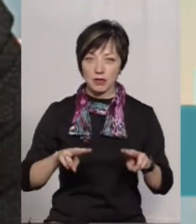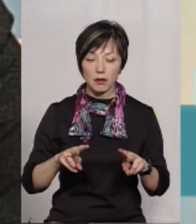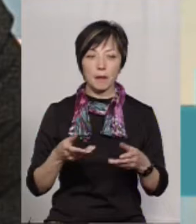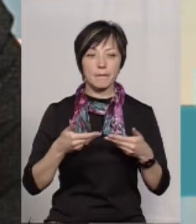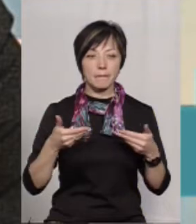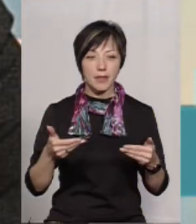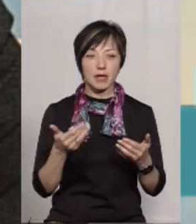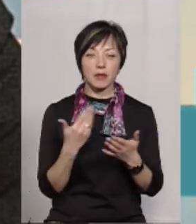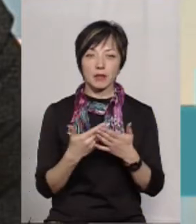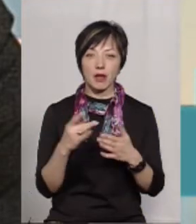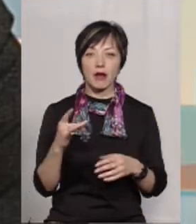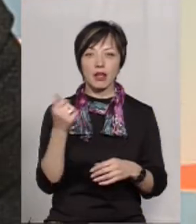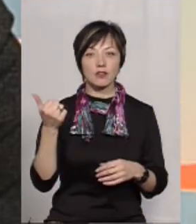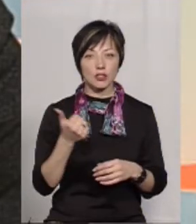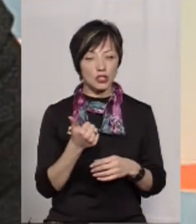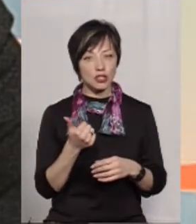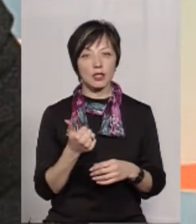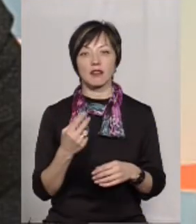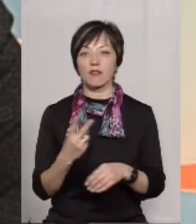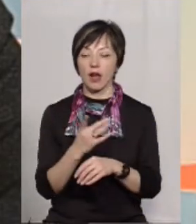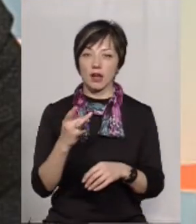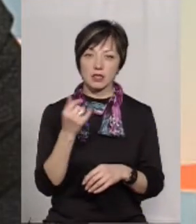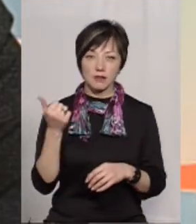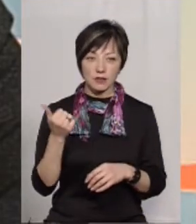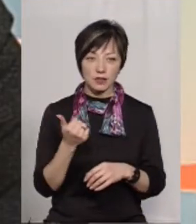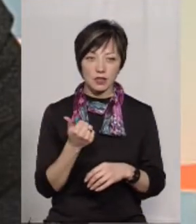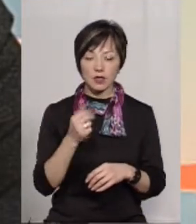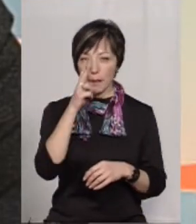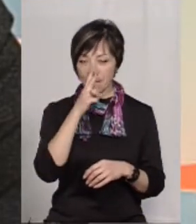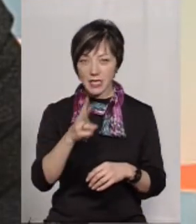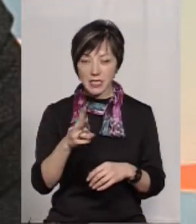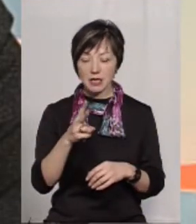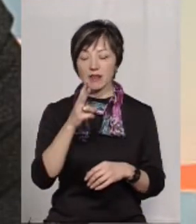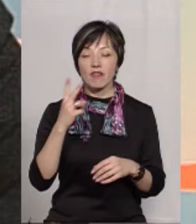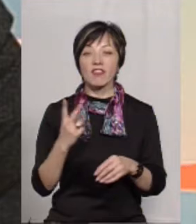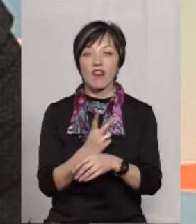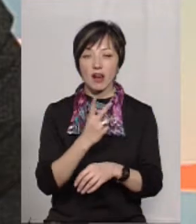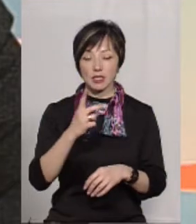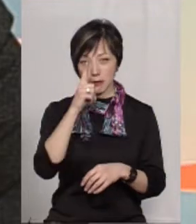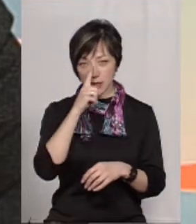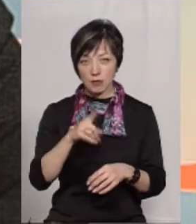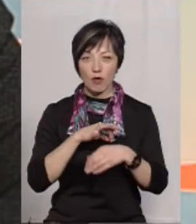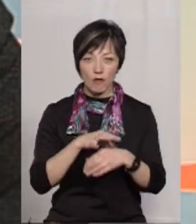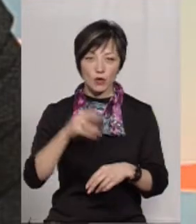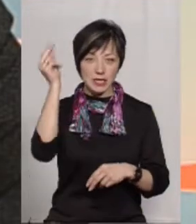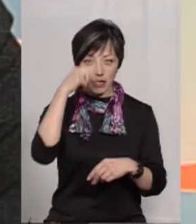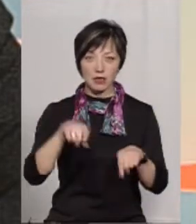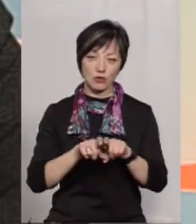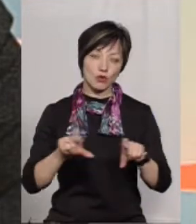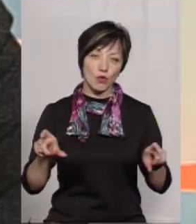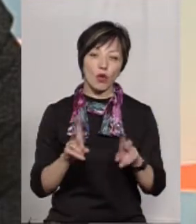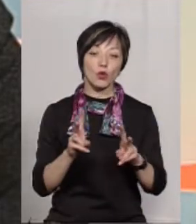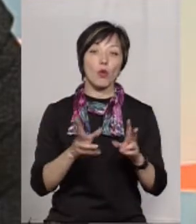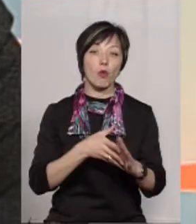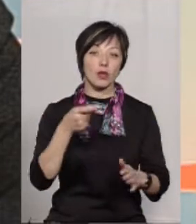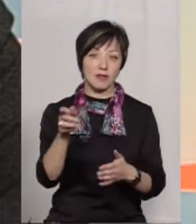ми приблизно раз в тиждень, ну, в крайньому разі два рази на місяць, проводили заняття такої школи, тобто з молодятами,